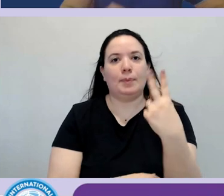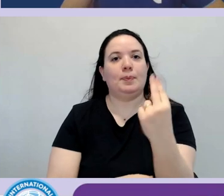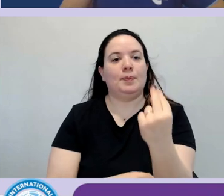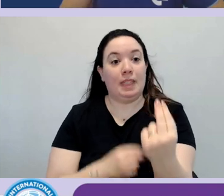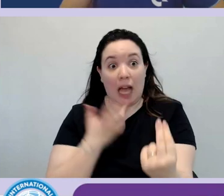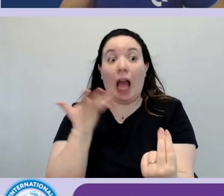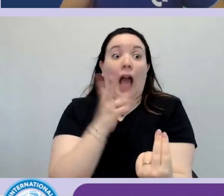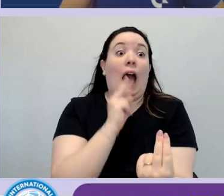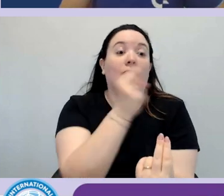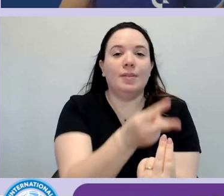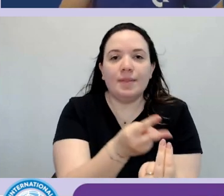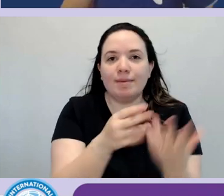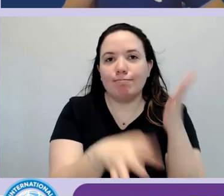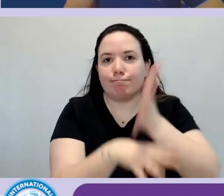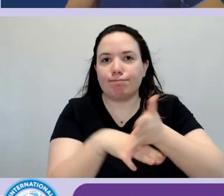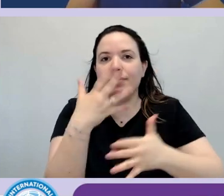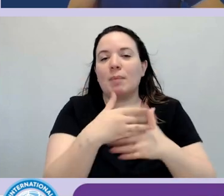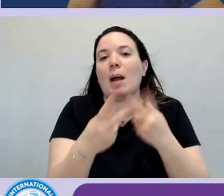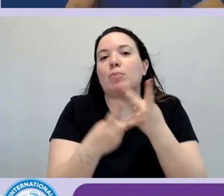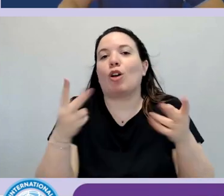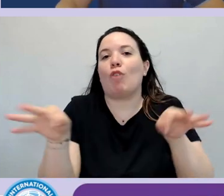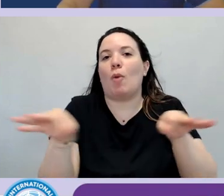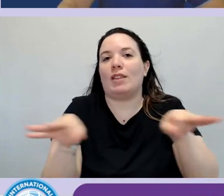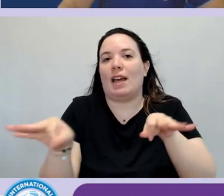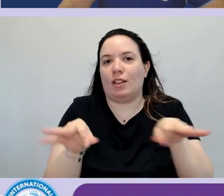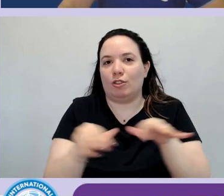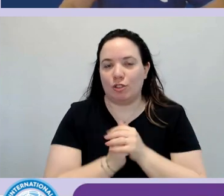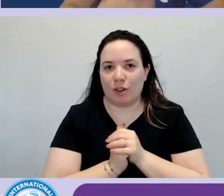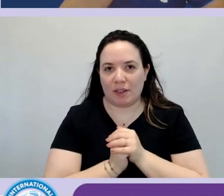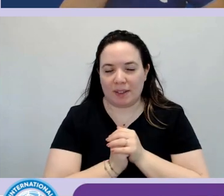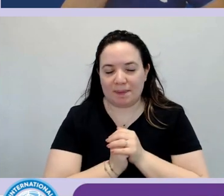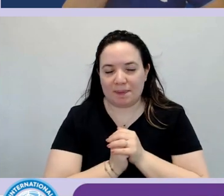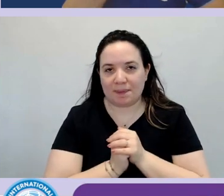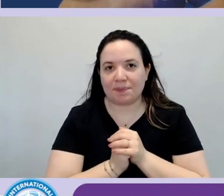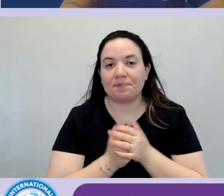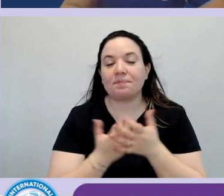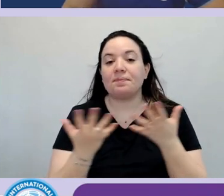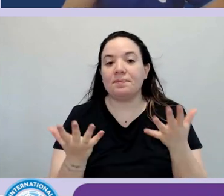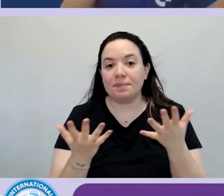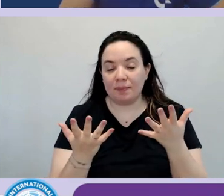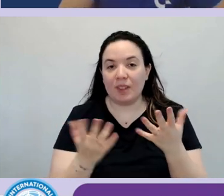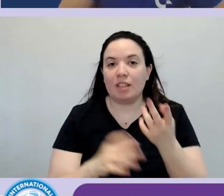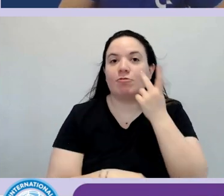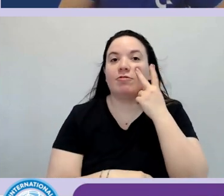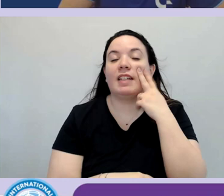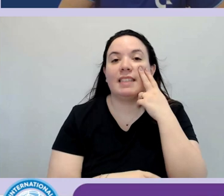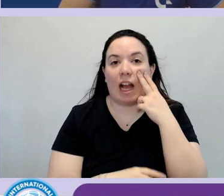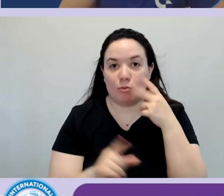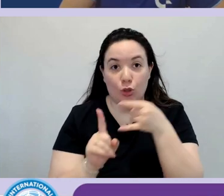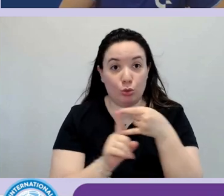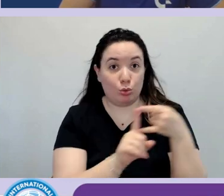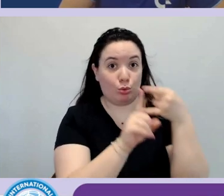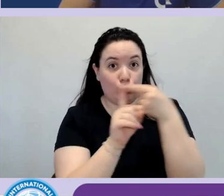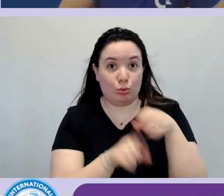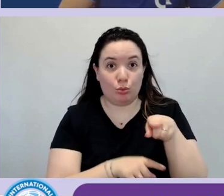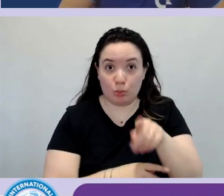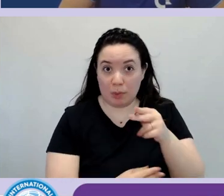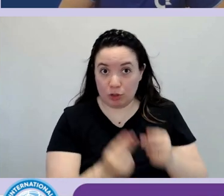cercherò di essere un buon moderatore Innanzitutto nella chat